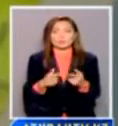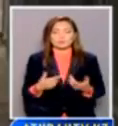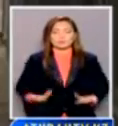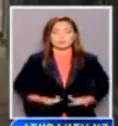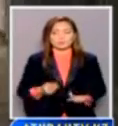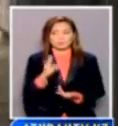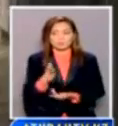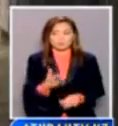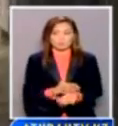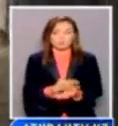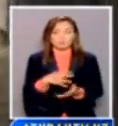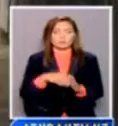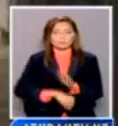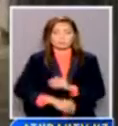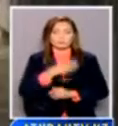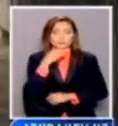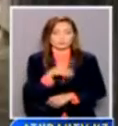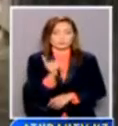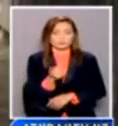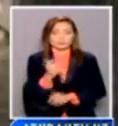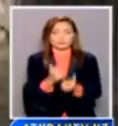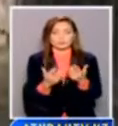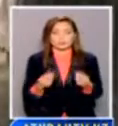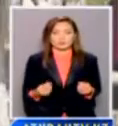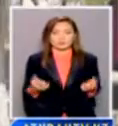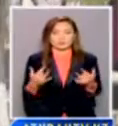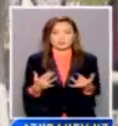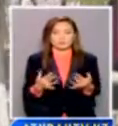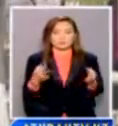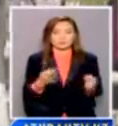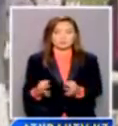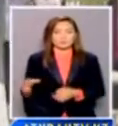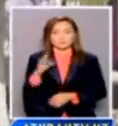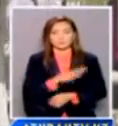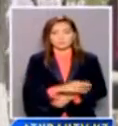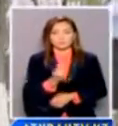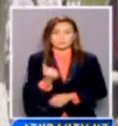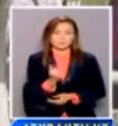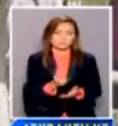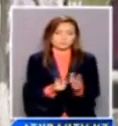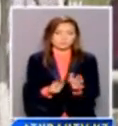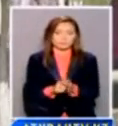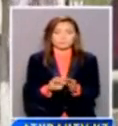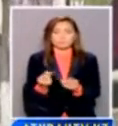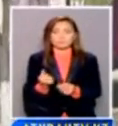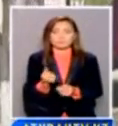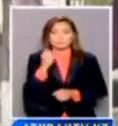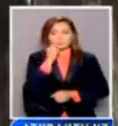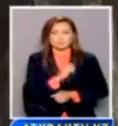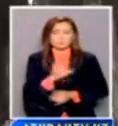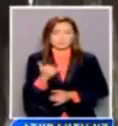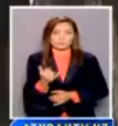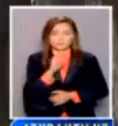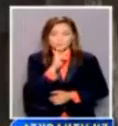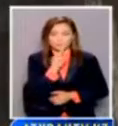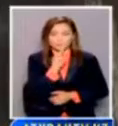приобрести квартиру, но их дохода хватает только на ежедневные нужды. Правильно ли использовать накопленные пенсионные деньги на старость в данное